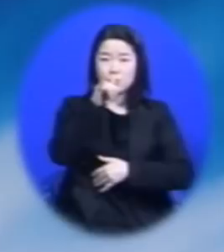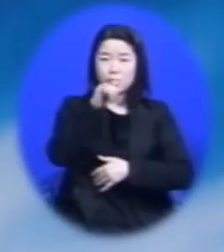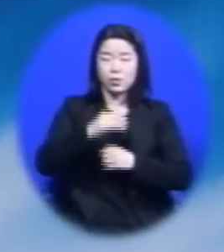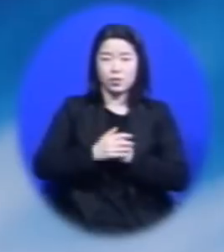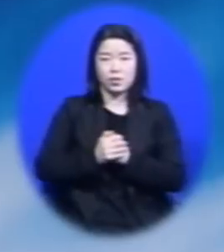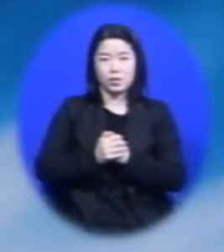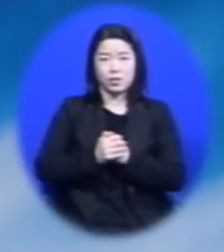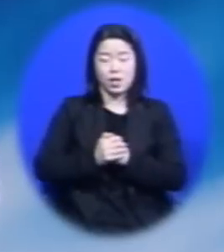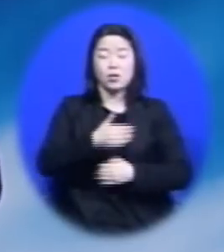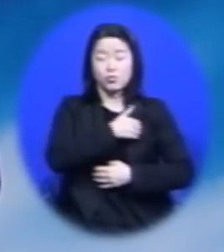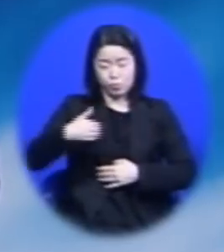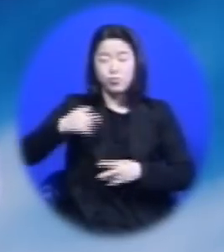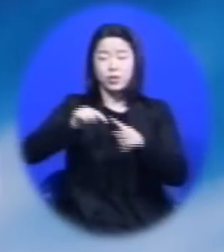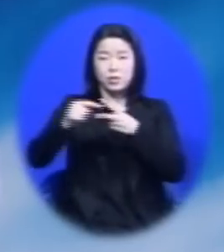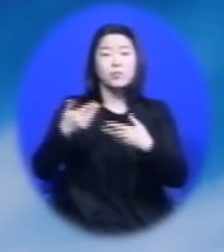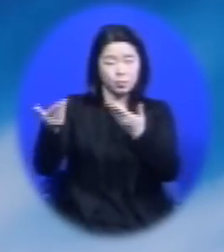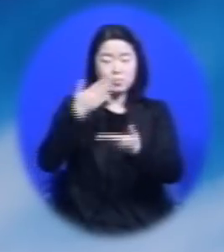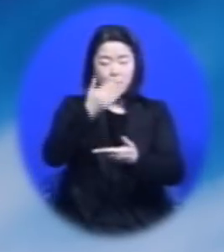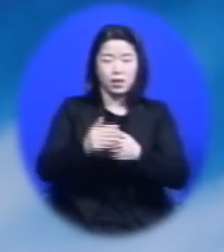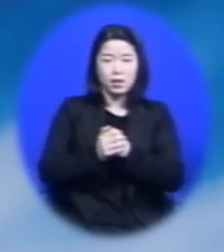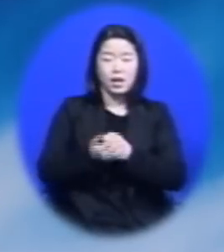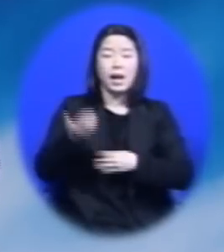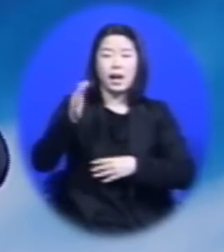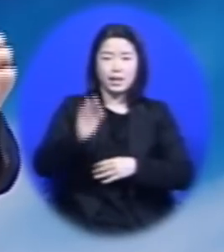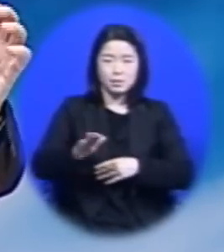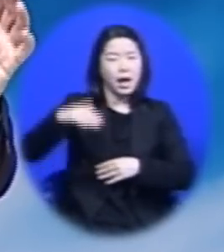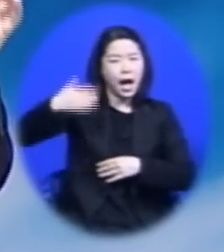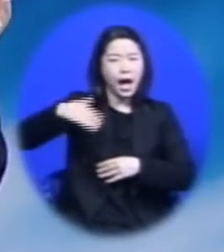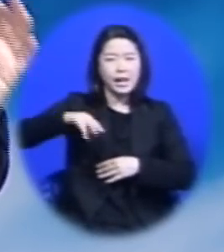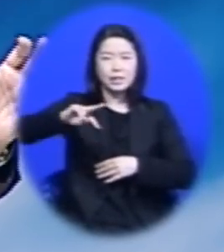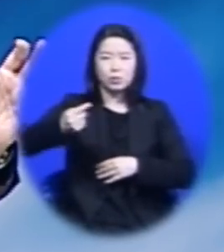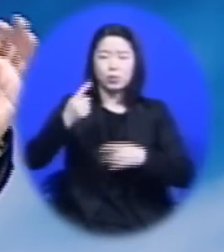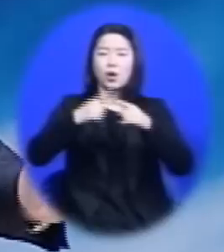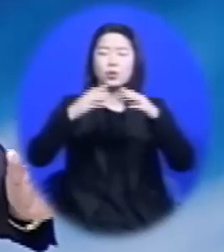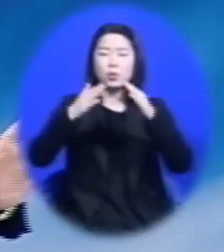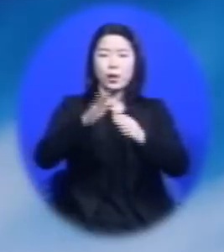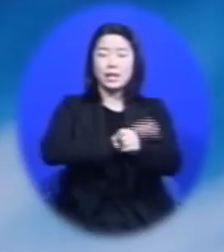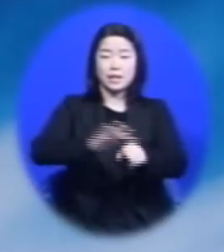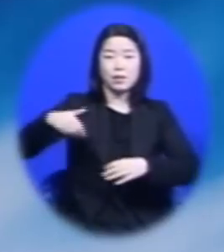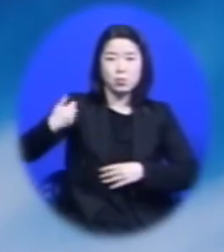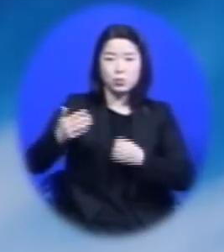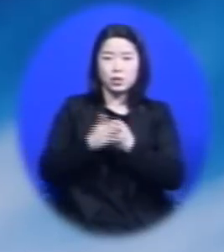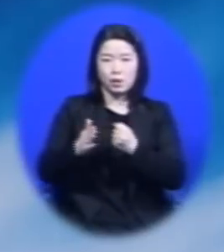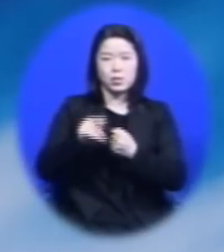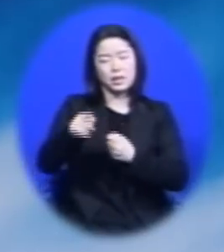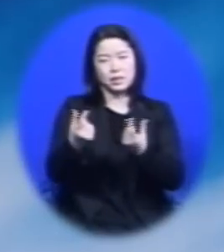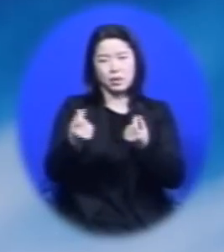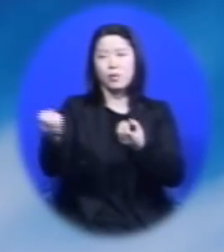있으세요 충분히 이해할 수 있어요 그렇지만 아직도 교회를 잘 모르시니까 그렇게 이야기하시는